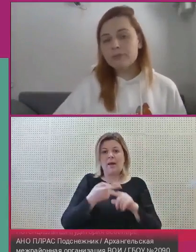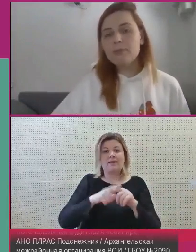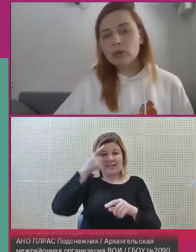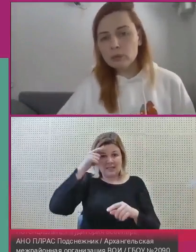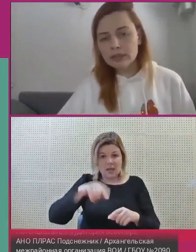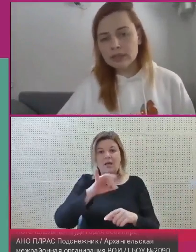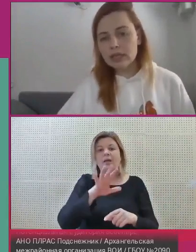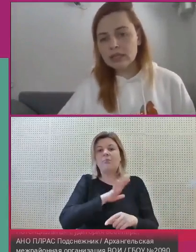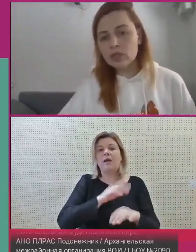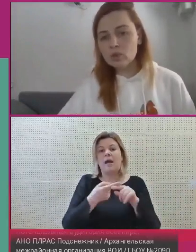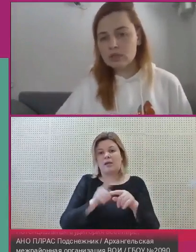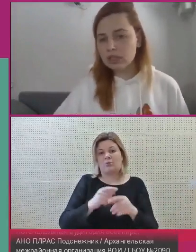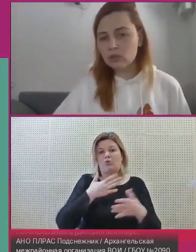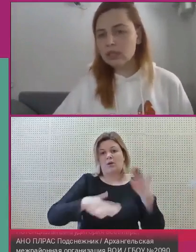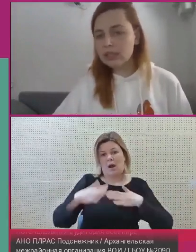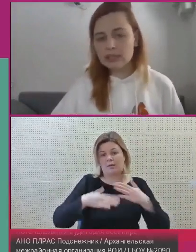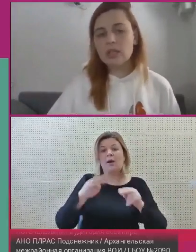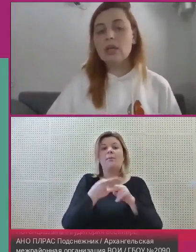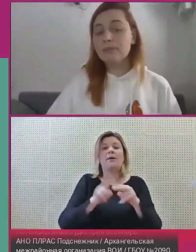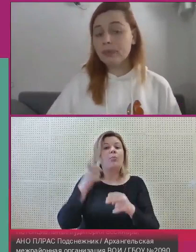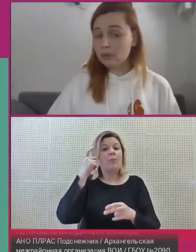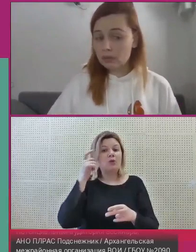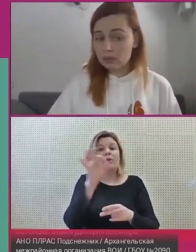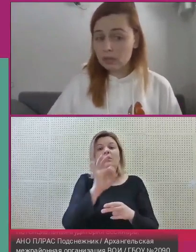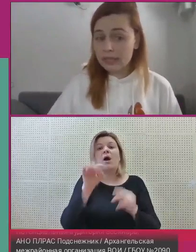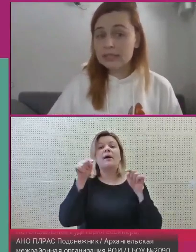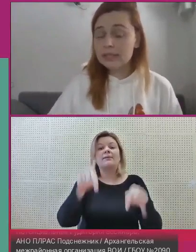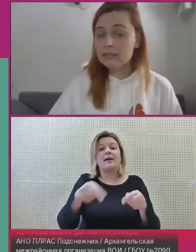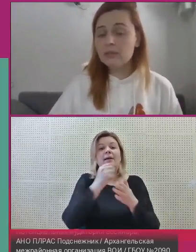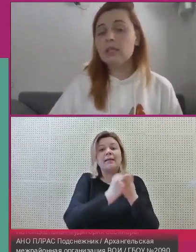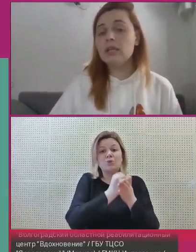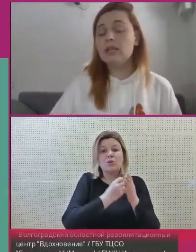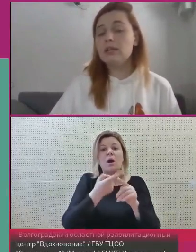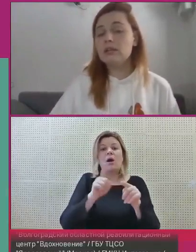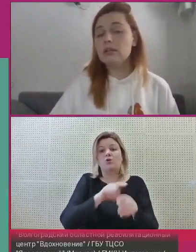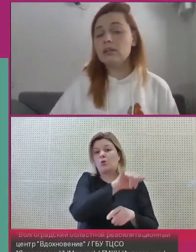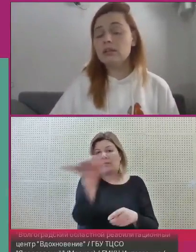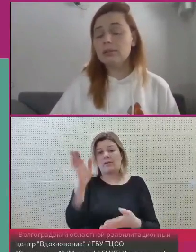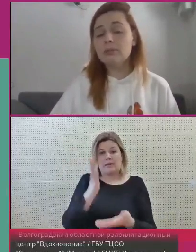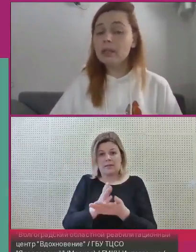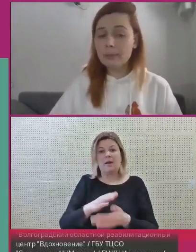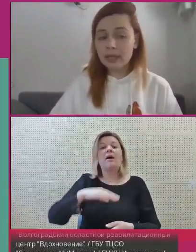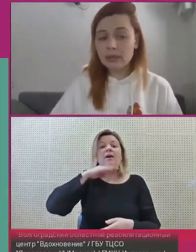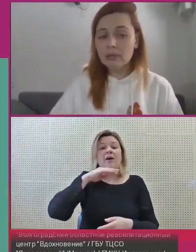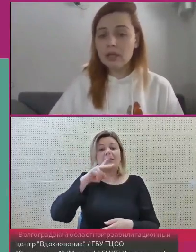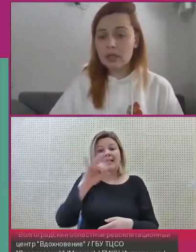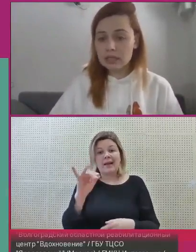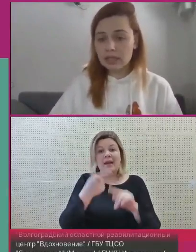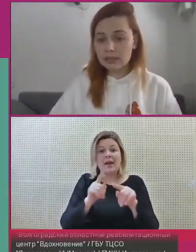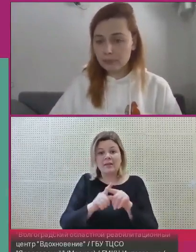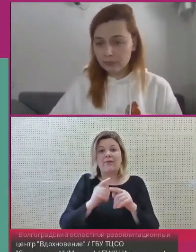Поэтому подумайте о тех ресурсах, которые есть. Хватит ли это вам на при